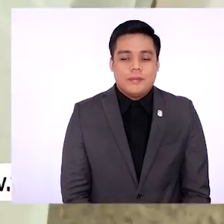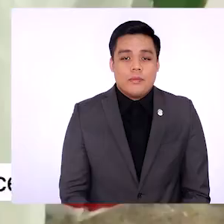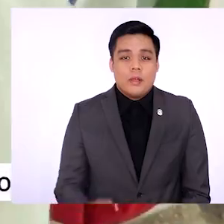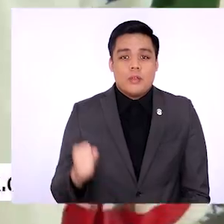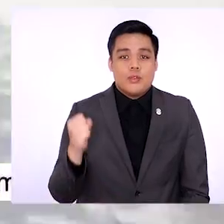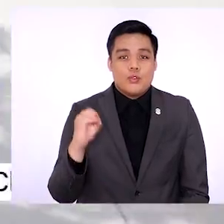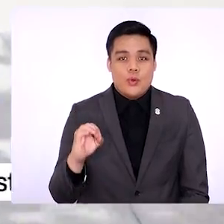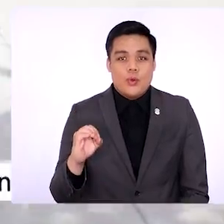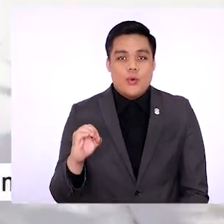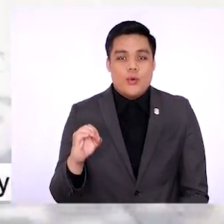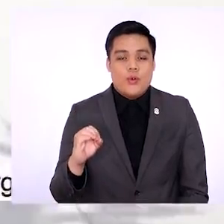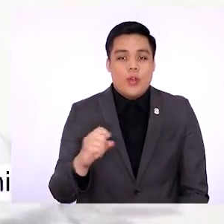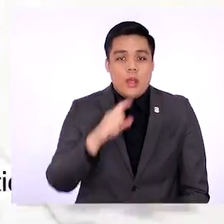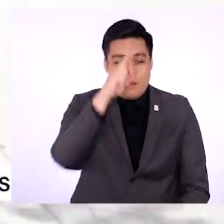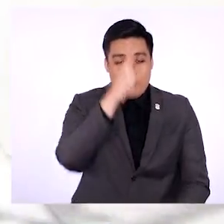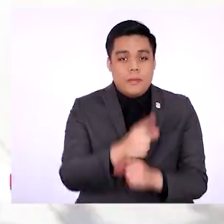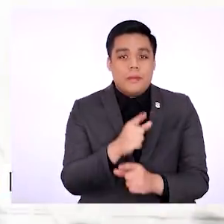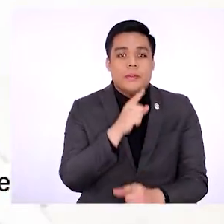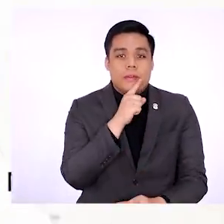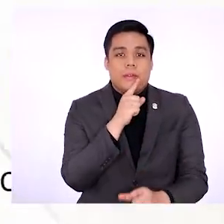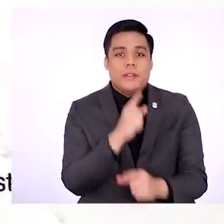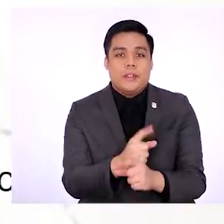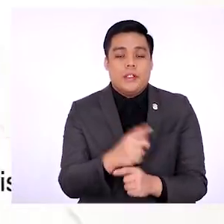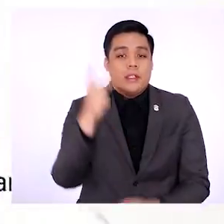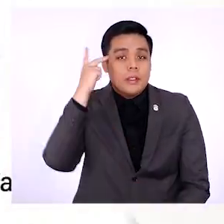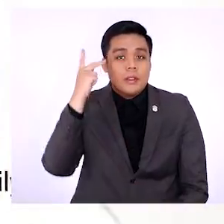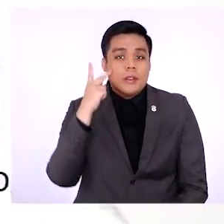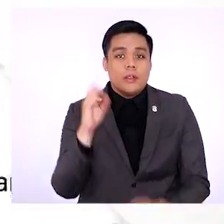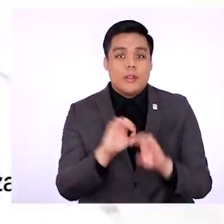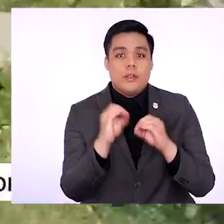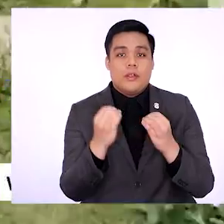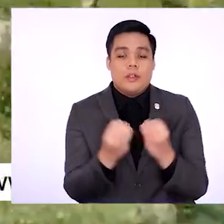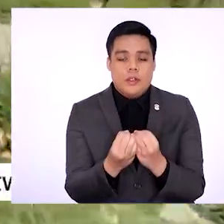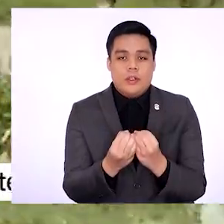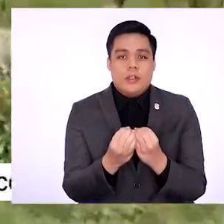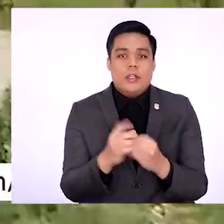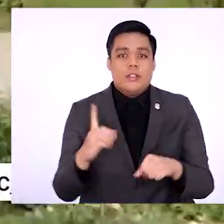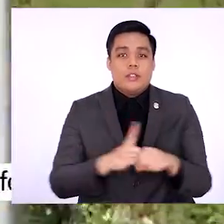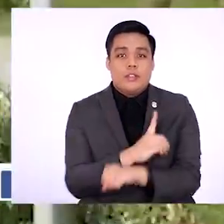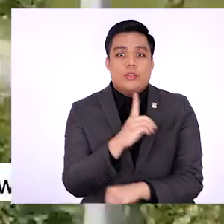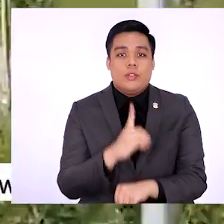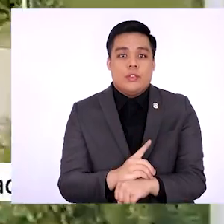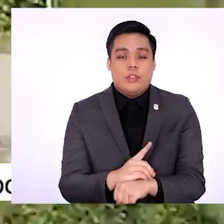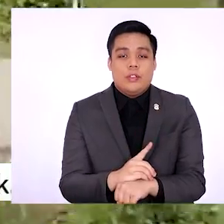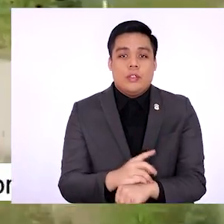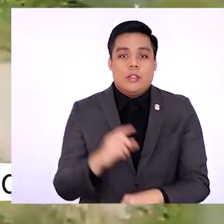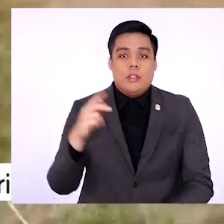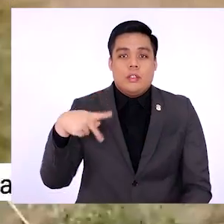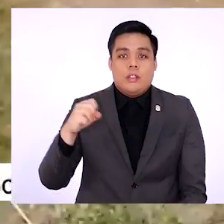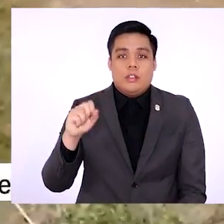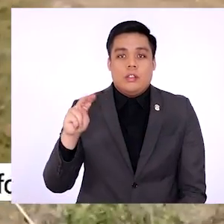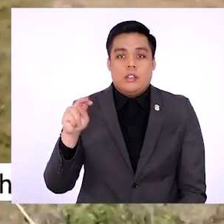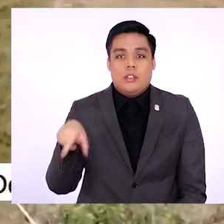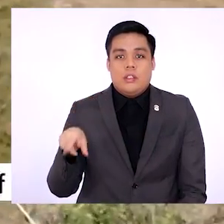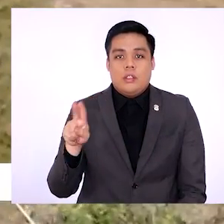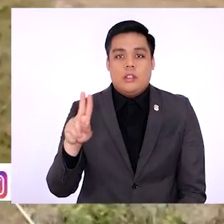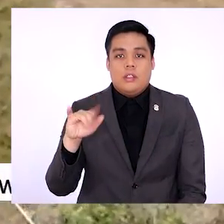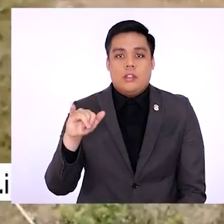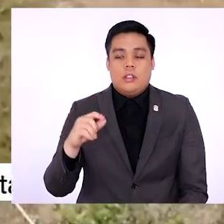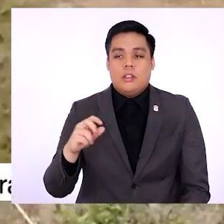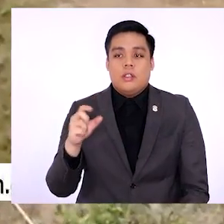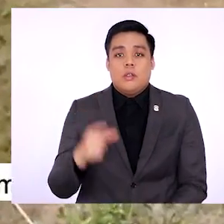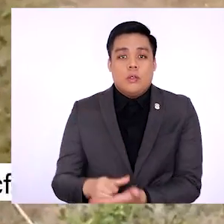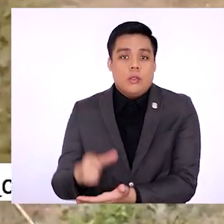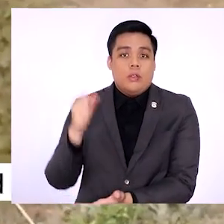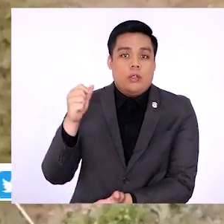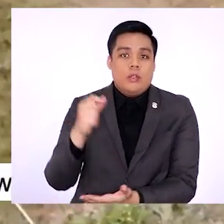Kaya naman sinikap ng mga kapatid sa kapisan ng Kadiwa sa lokal ng Kalayaan, distrito ng Paniqui, Tarlac, na mag-abot ng